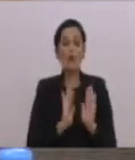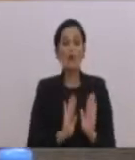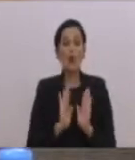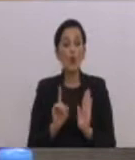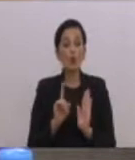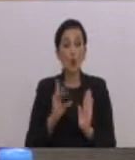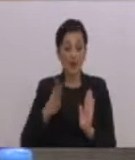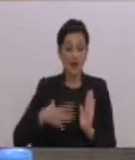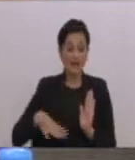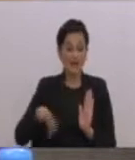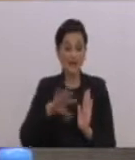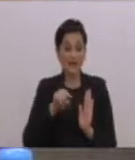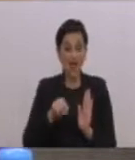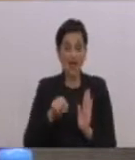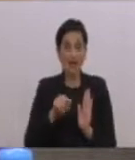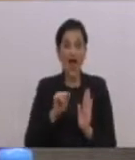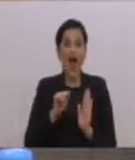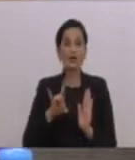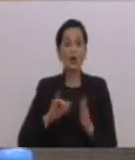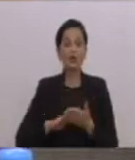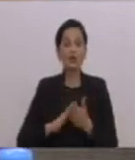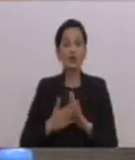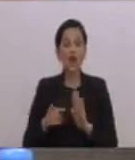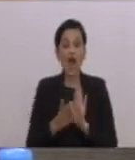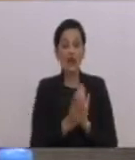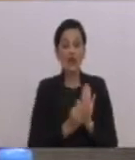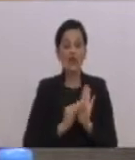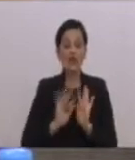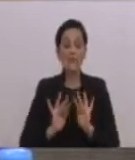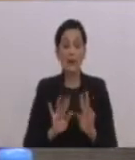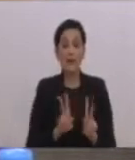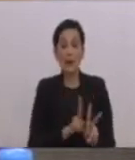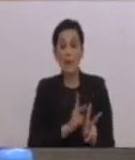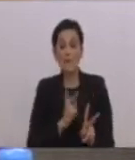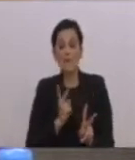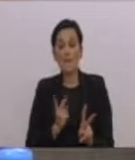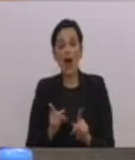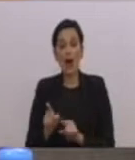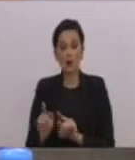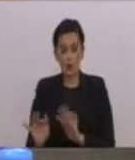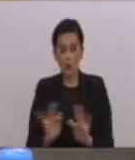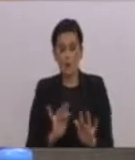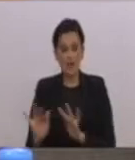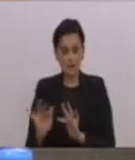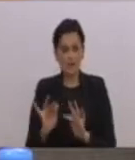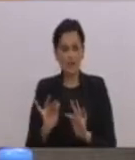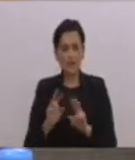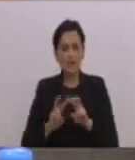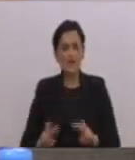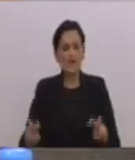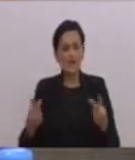რომ ქვეყანაში ასოცირების ხელშეკრულების იმპლემენტაციის პარალელურად მიმდინარეობს გარკვეული კვლევები